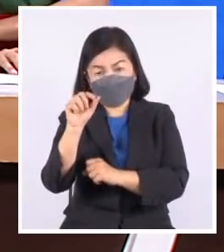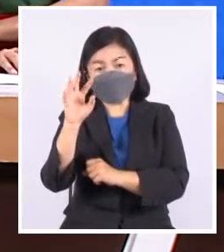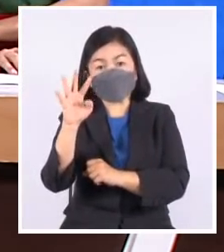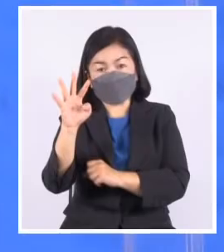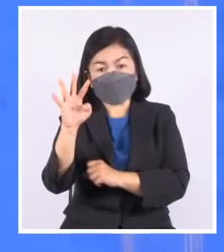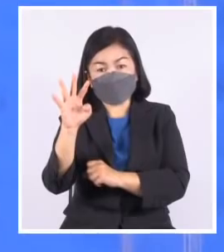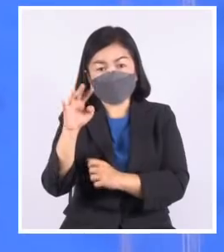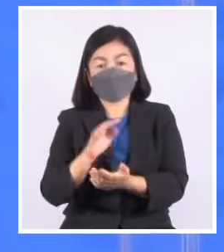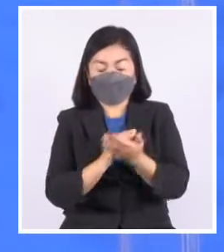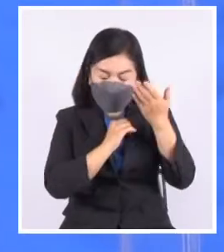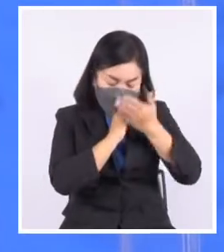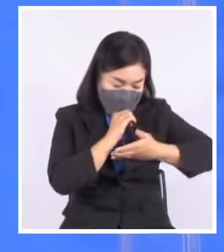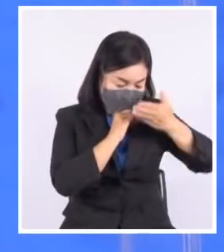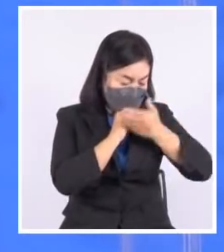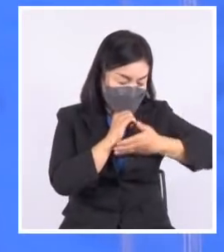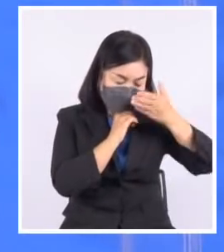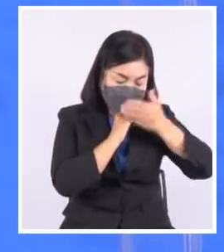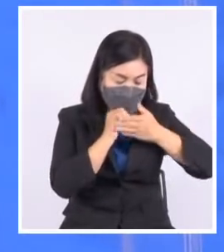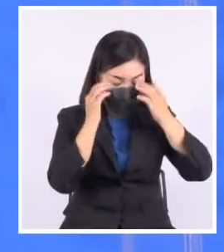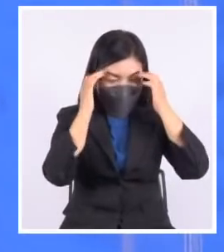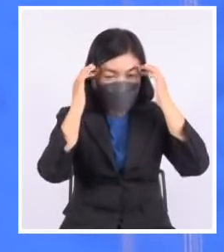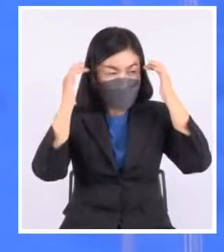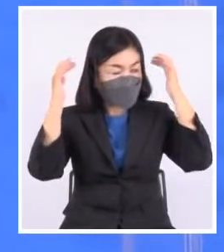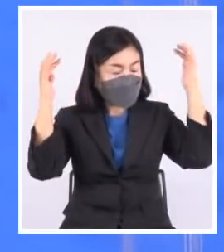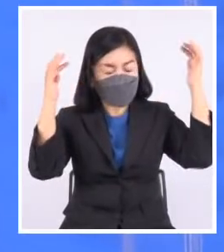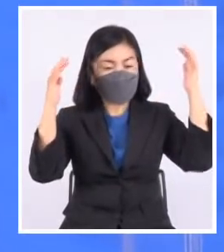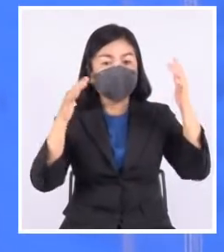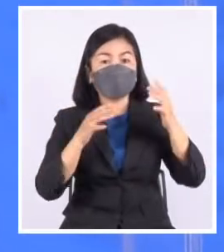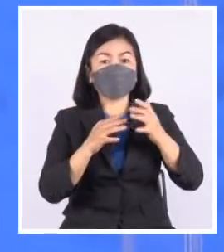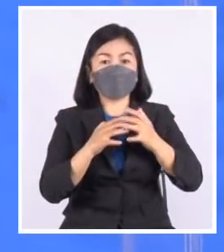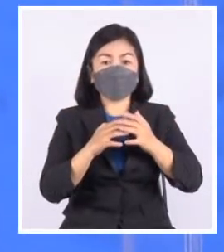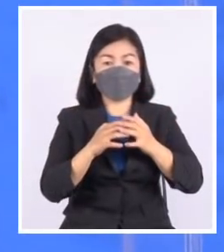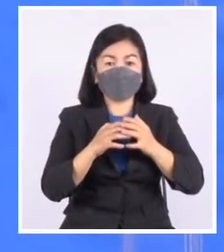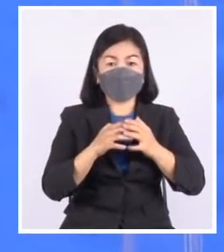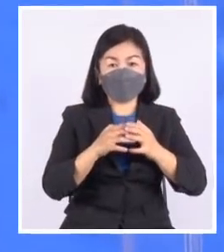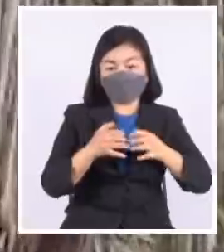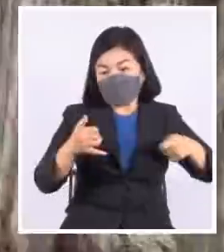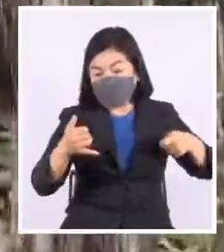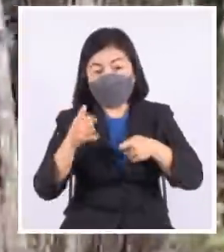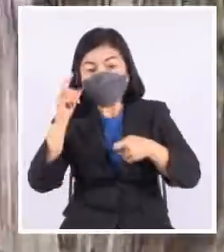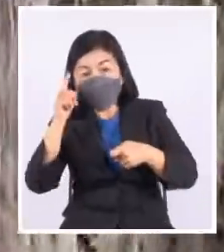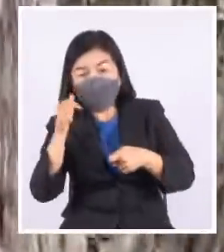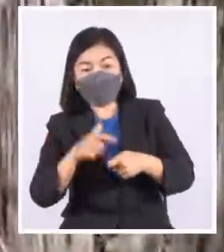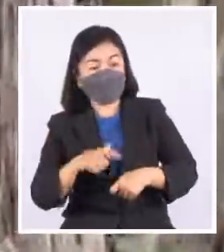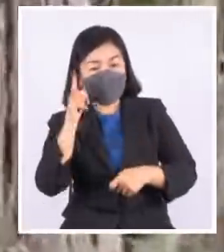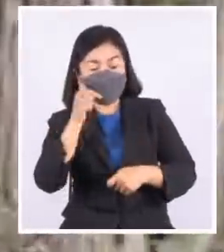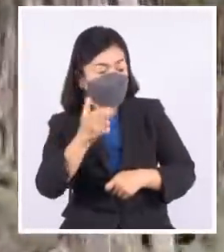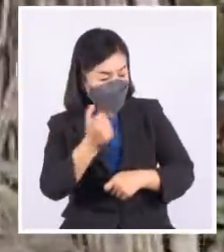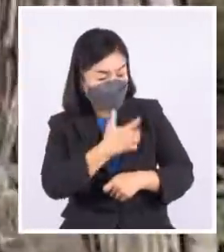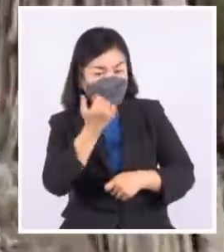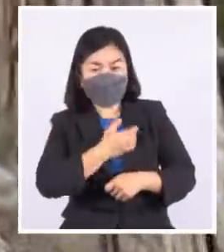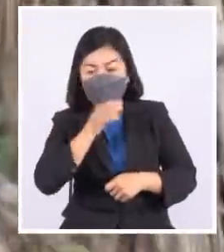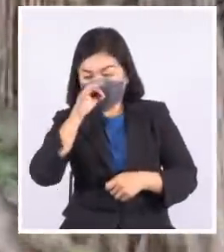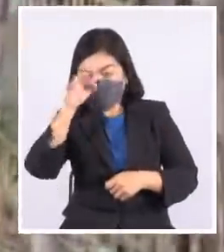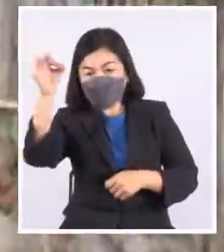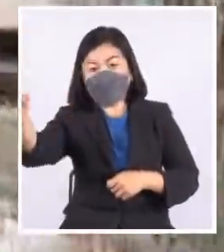ะครับเนี่ยเสพยาแล้วก็หลอนหลอนแล้วก็ไล่ฆ่าแม ่ครับ ไล่ฆ่าแม่แม่ไม่ไหวครับก็เลยไปแจ้งคุณปวีณาบ